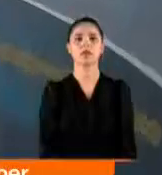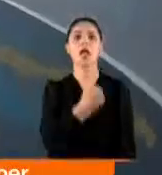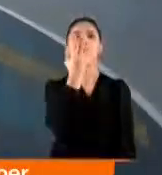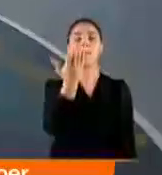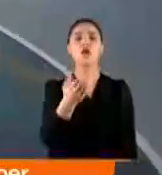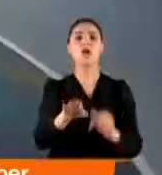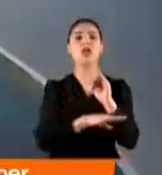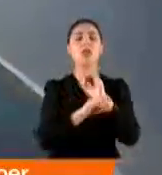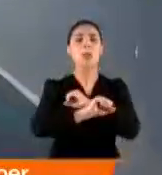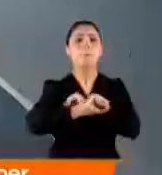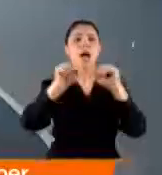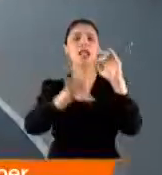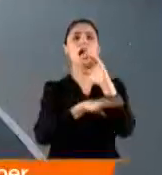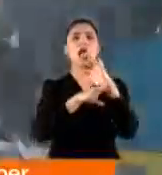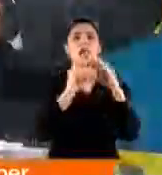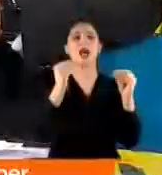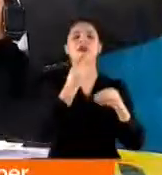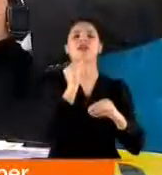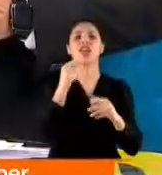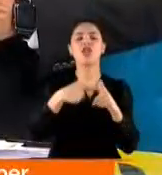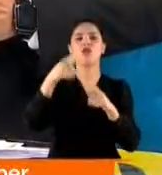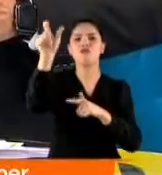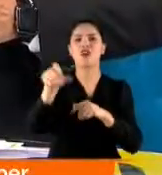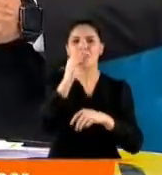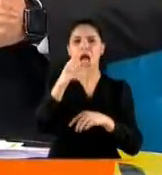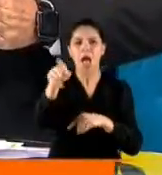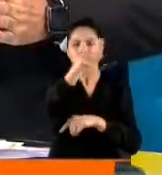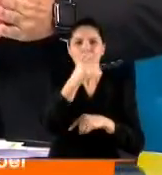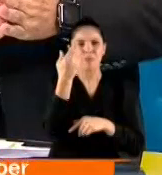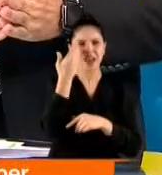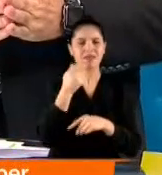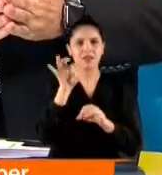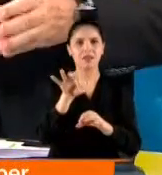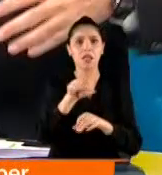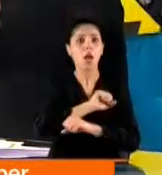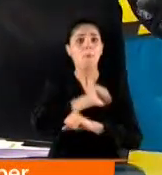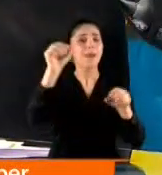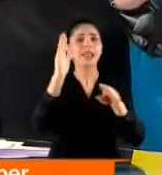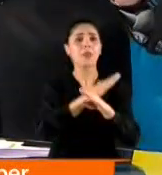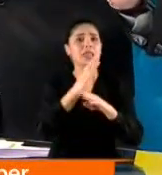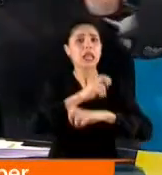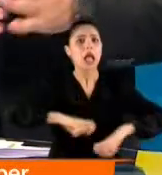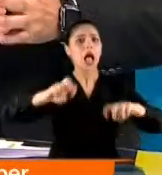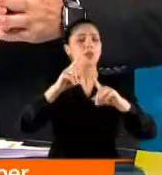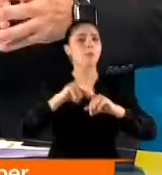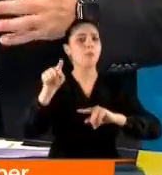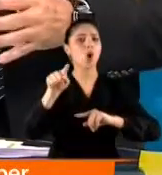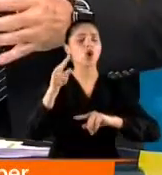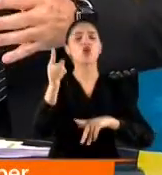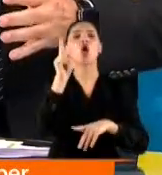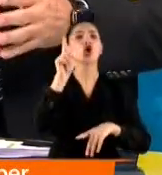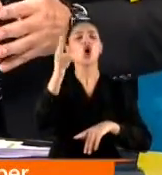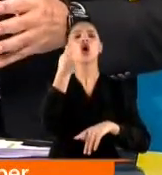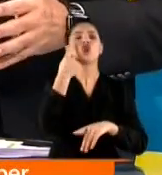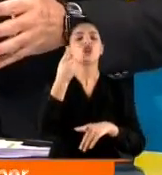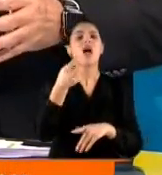Bahçeli Evler'de yaşanan patlamada hayatını kaybeden genç Fatma'nın haberini sizinle paylaşmıştık. Patlamanın nedenini araştırdı polis. Görgü tanıklarını